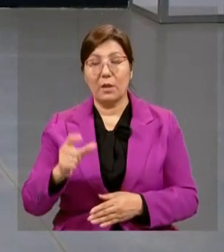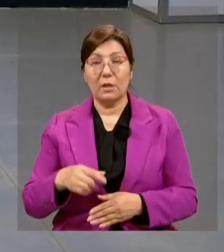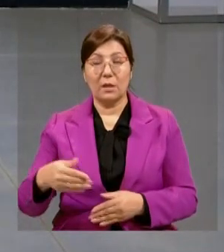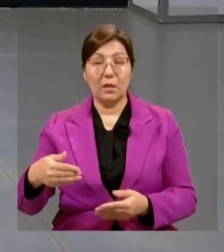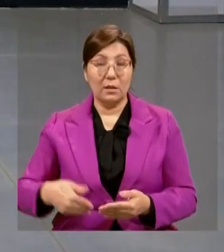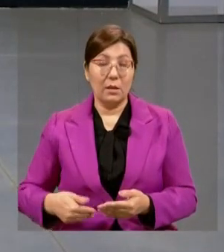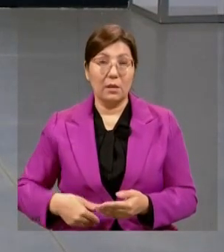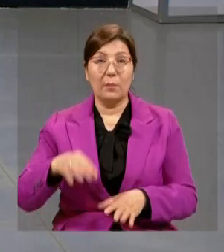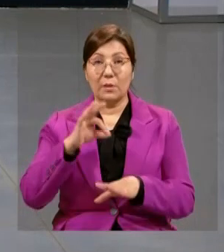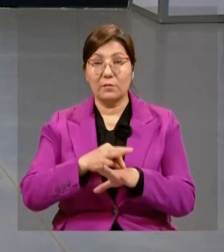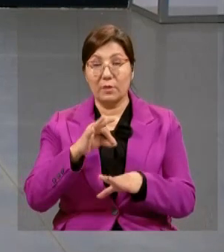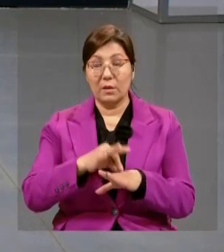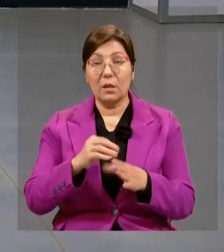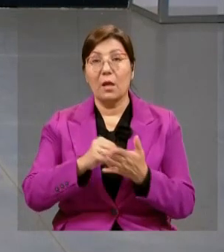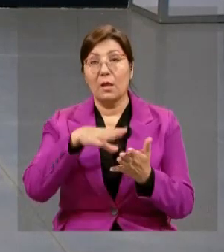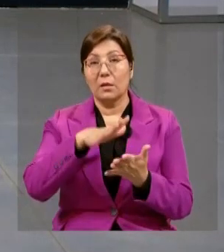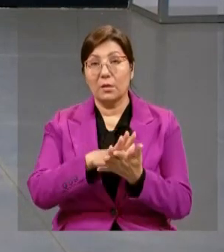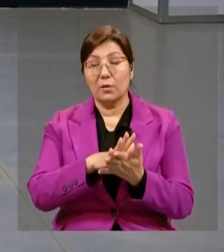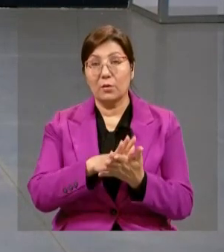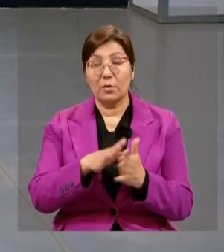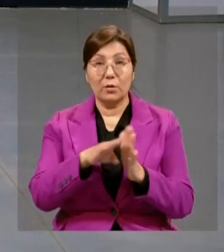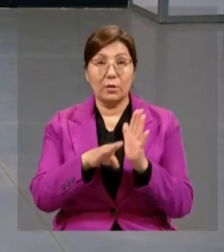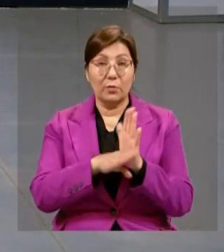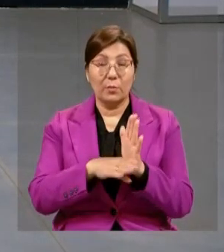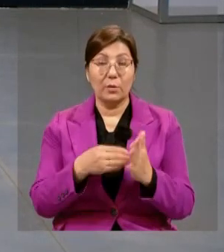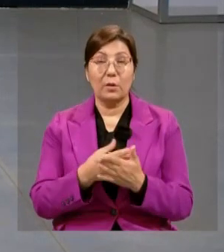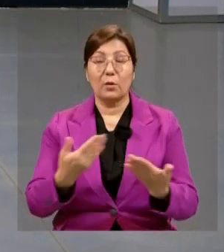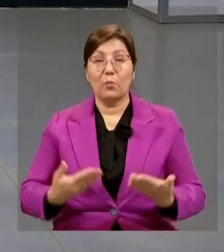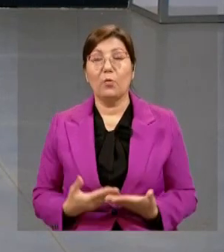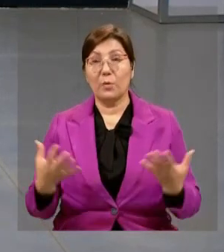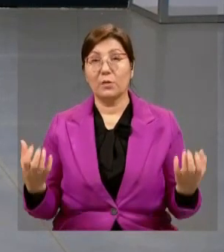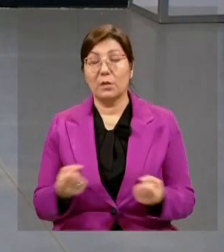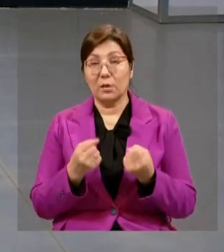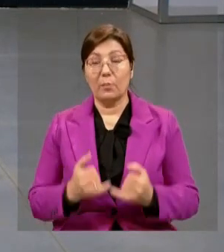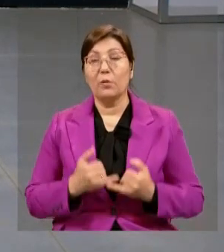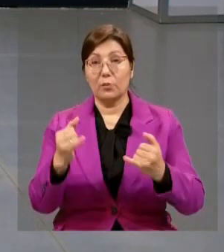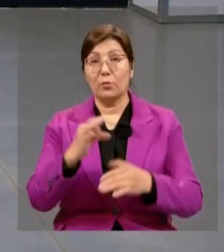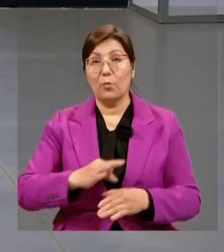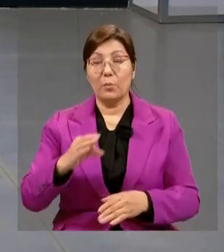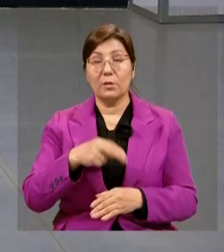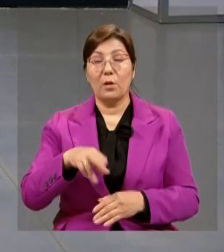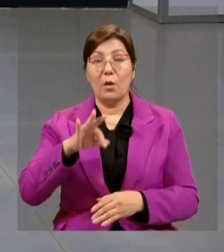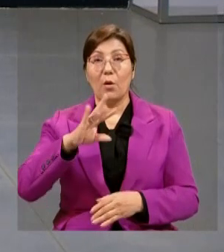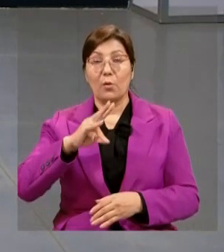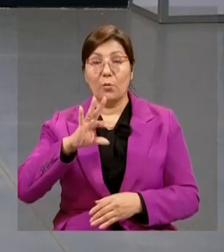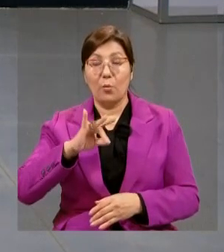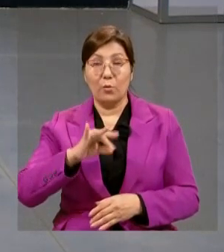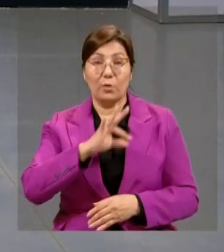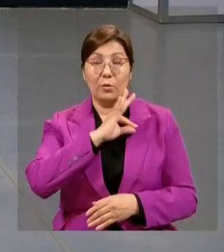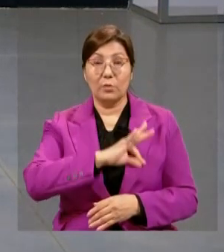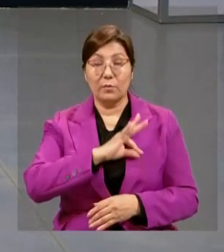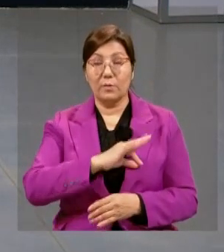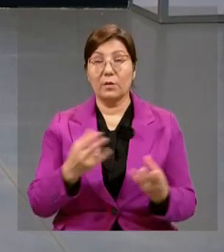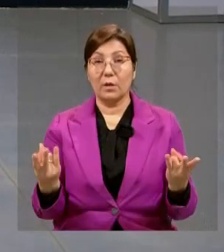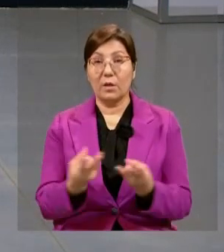мен бүйрек жетіспеушілігі бойынша тіркеуде тұра. Бұл науқастардың өмірін сақтап қалу үшін өңірде де мәйіт донорын кеңінен қолданысқа